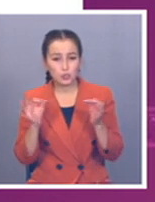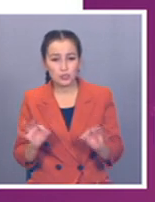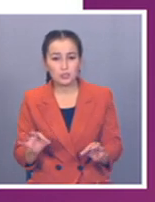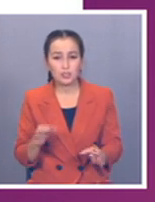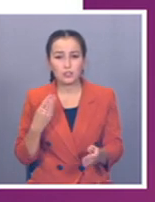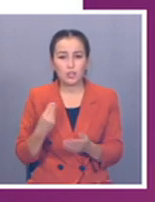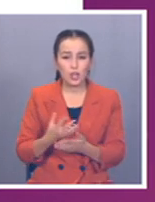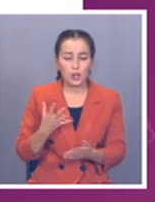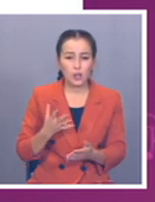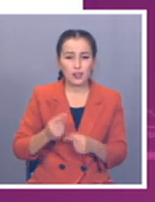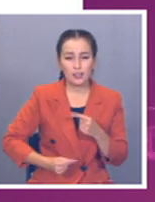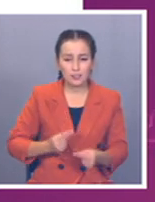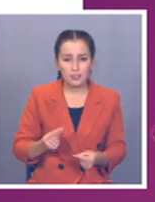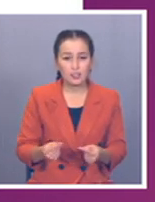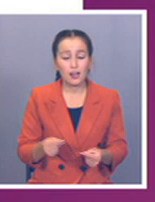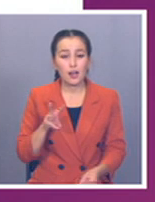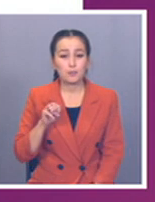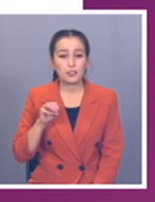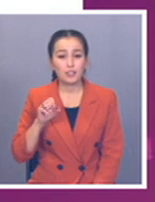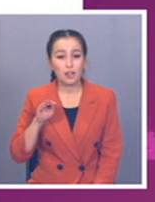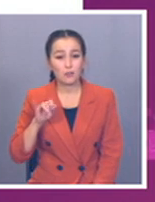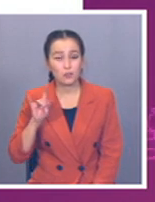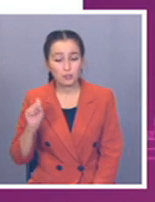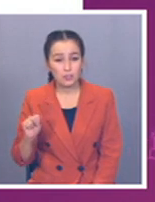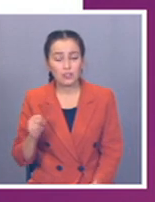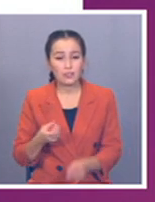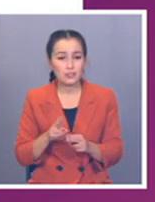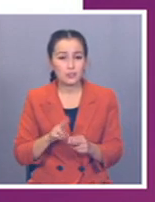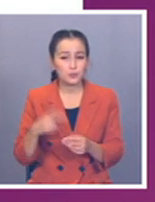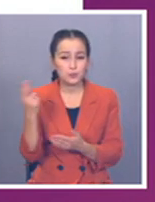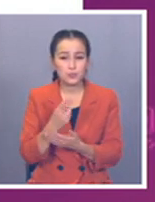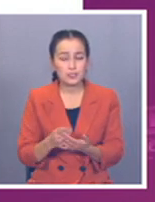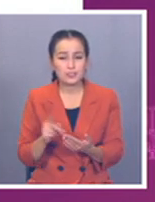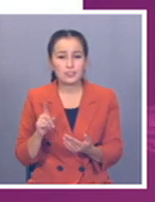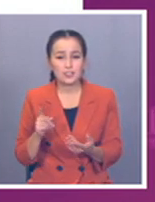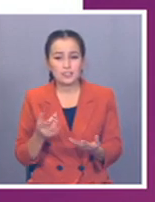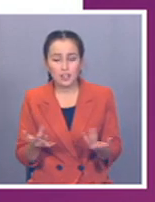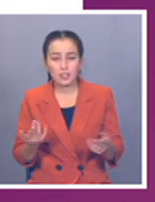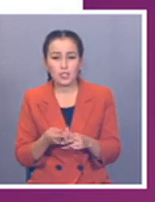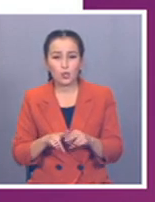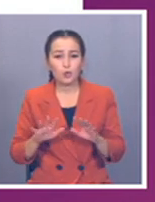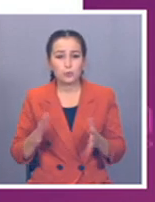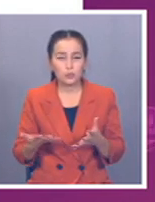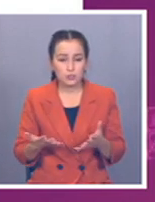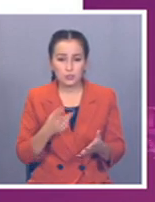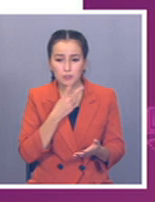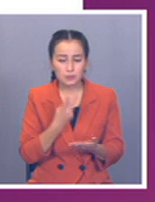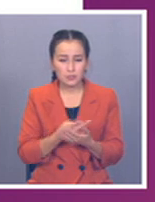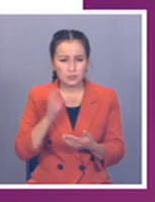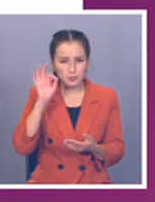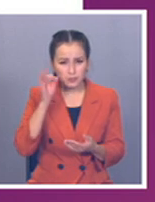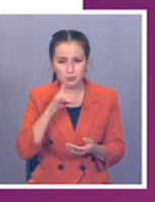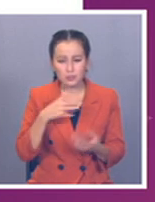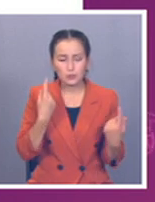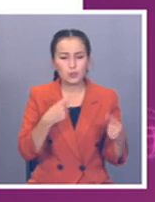Ал метафора – суреттеліп отырған зат немесе құбылысты айқындай түсу үшін оларды ұқсас өзге